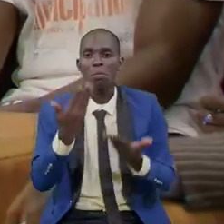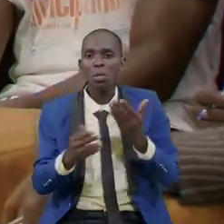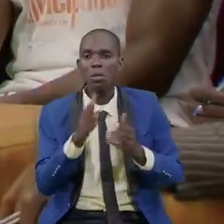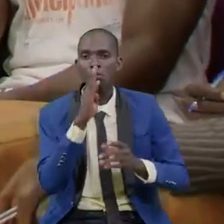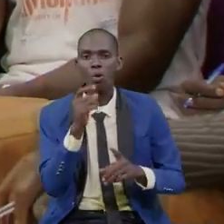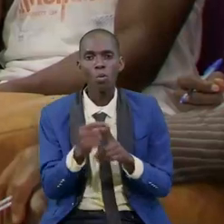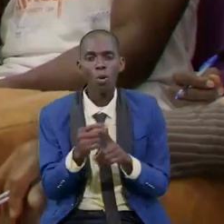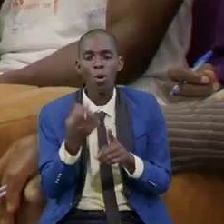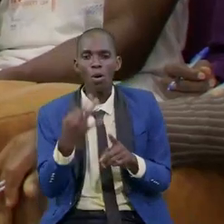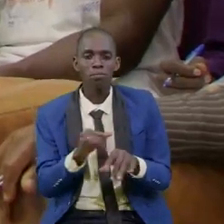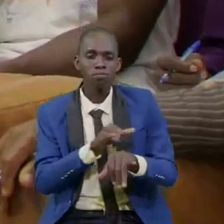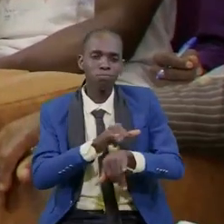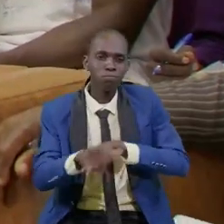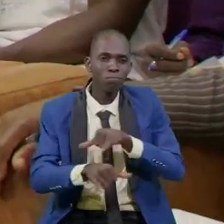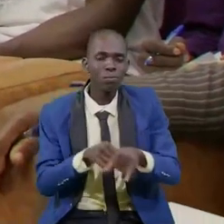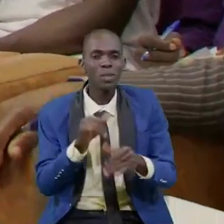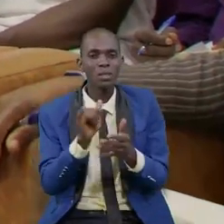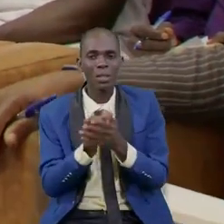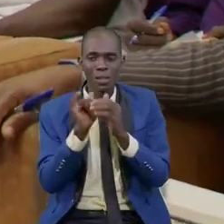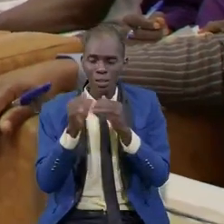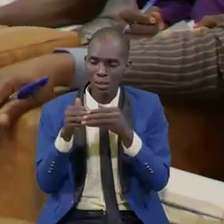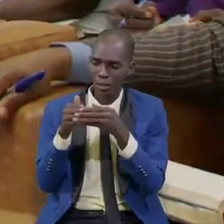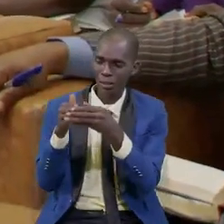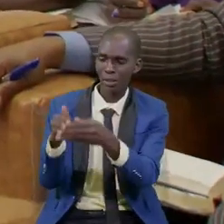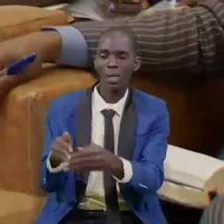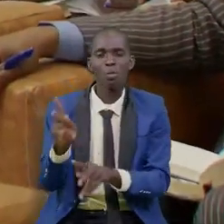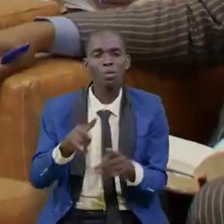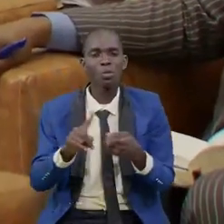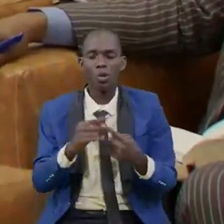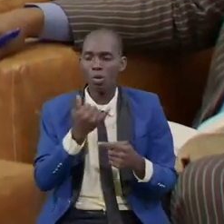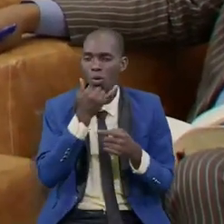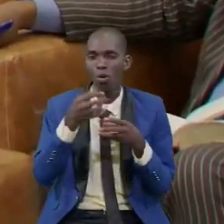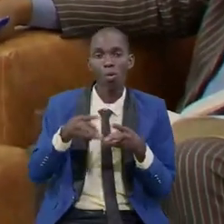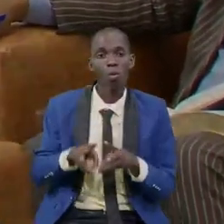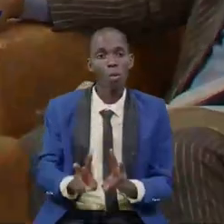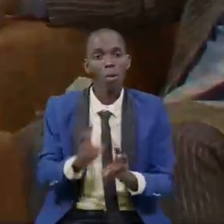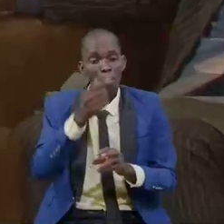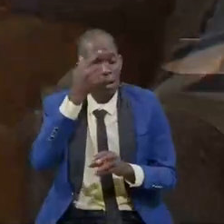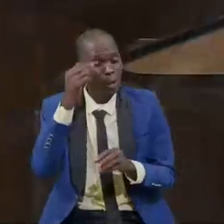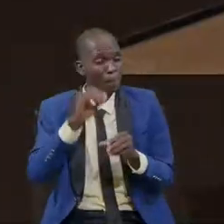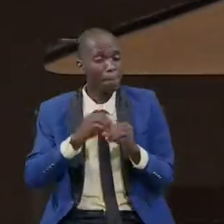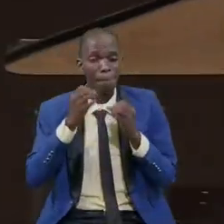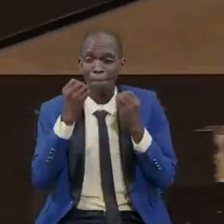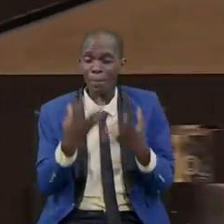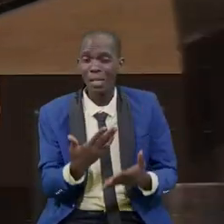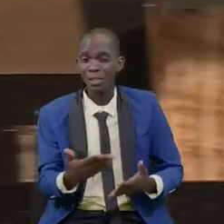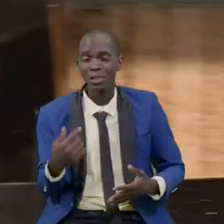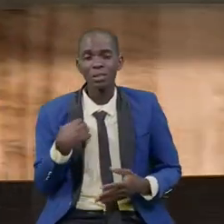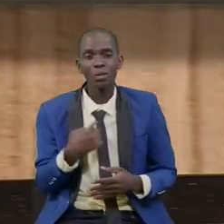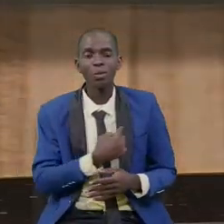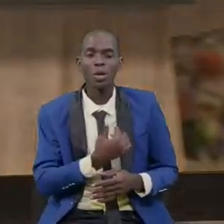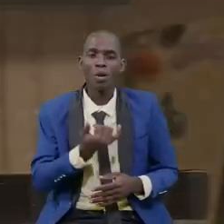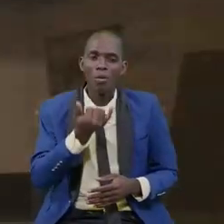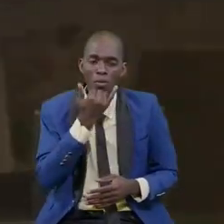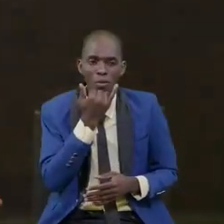paroles de séduction qui égarent les gens. Parce que c'est dit que nous bronchons tous